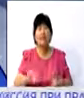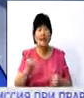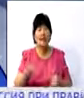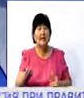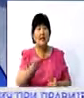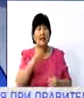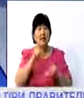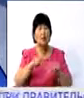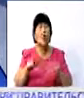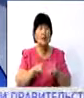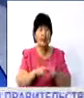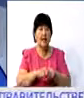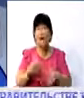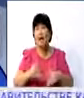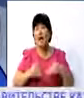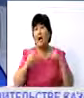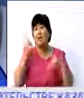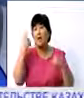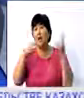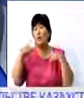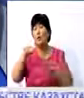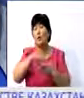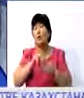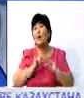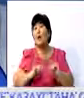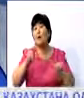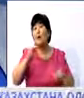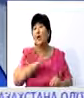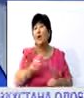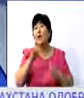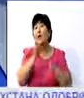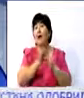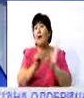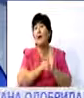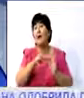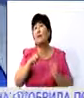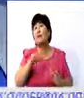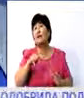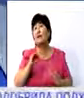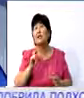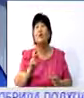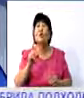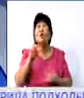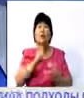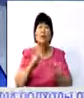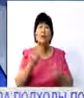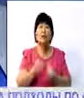в нашей школе также. Для повышения творческого потенциала учителей работаем по принципу магнитных школ. Также тесно